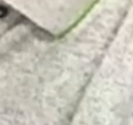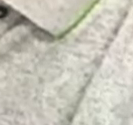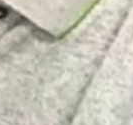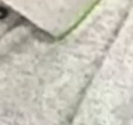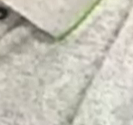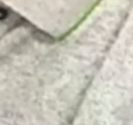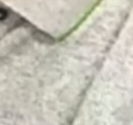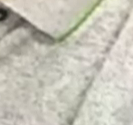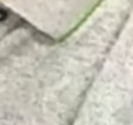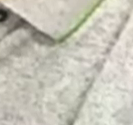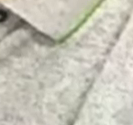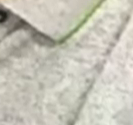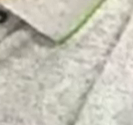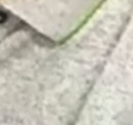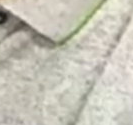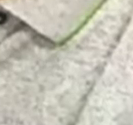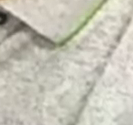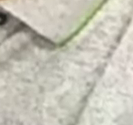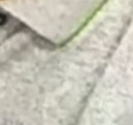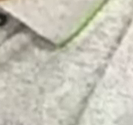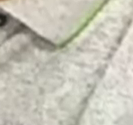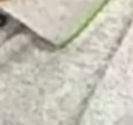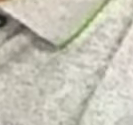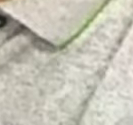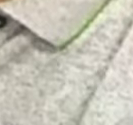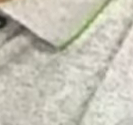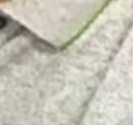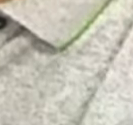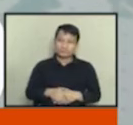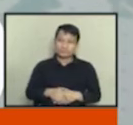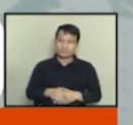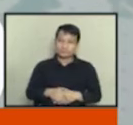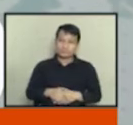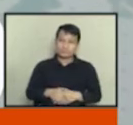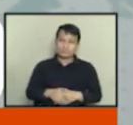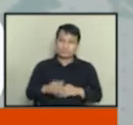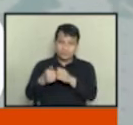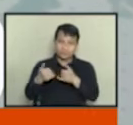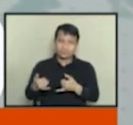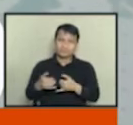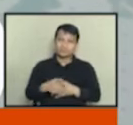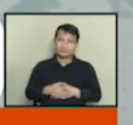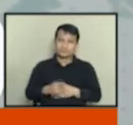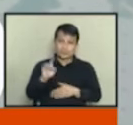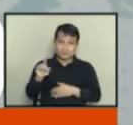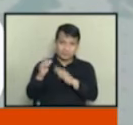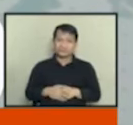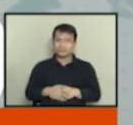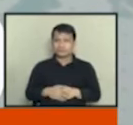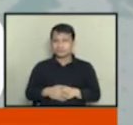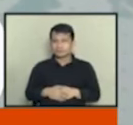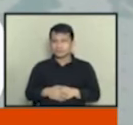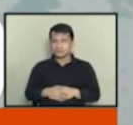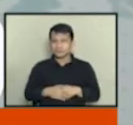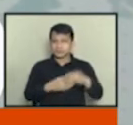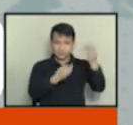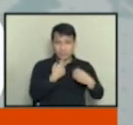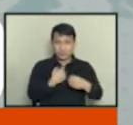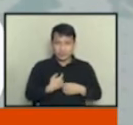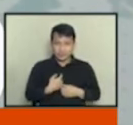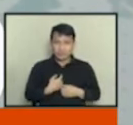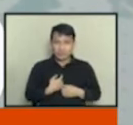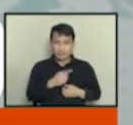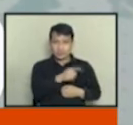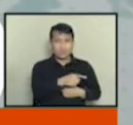tinitirahan nitong si Carlo Peralta at saka nitong si Lani Bustillo, magkasama raw sila sa isang tirahan, di umano. Pakipagbigay alam lang po